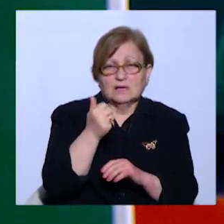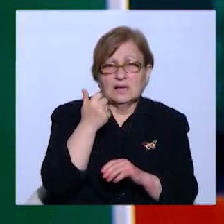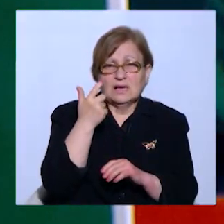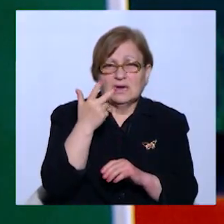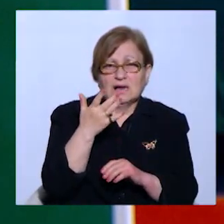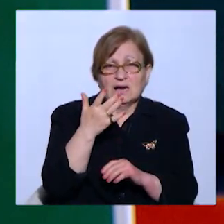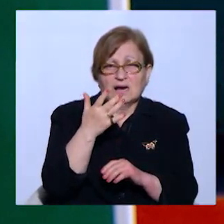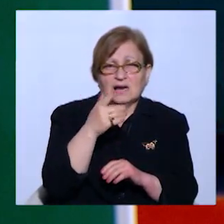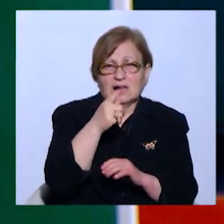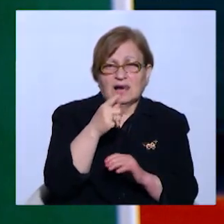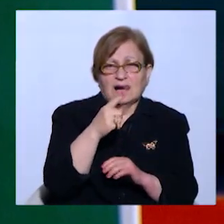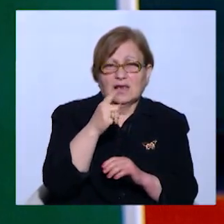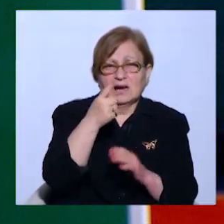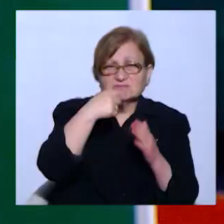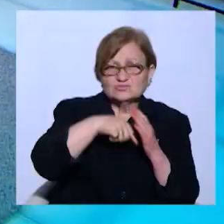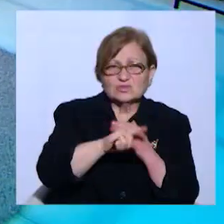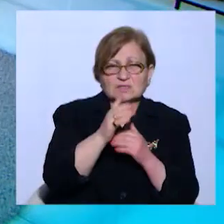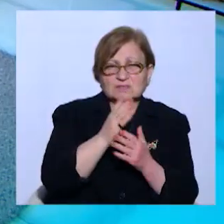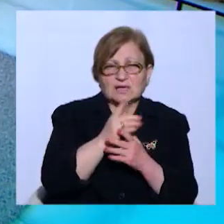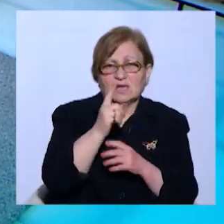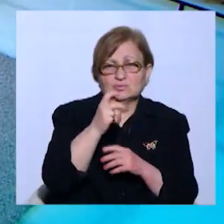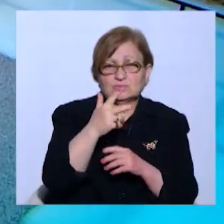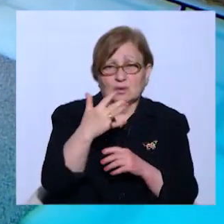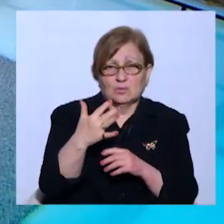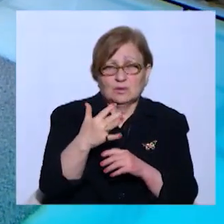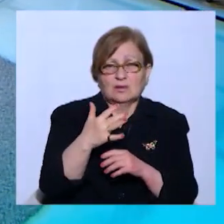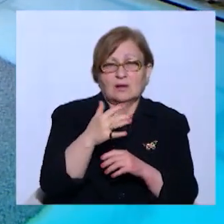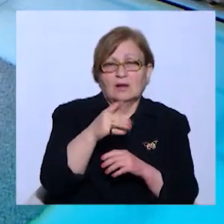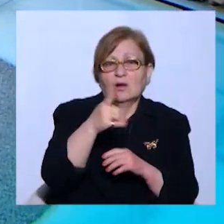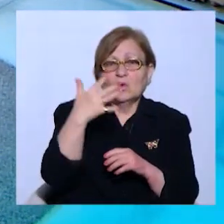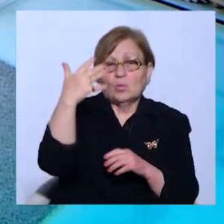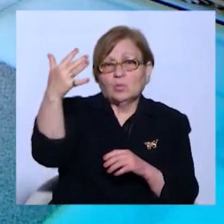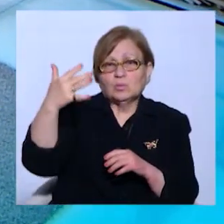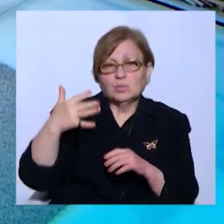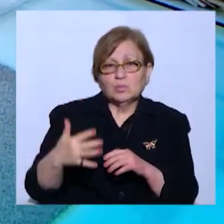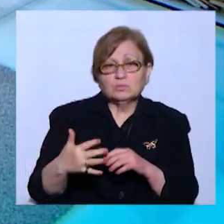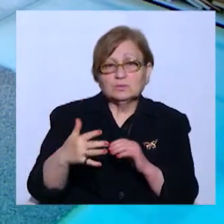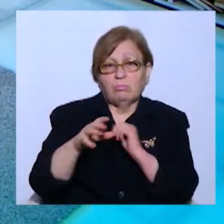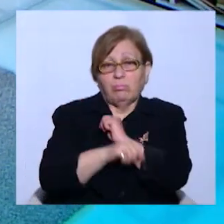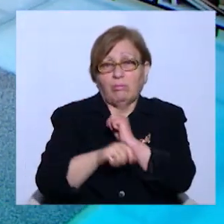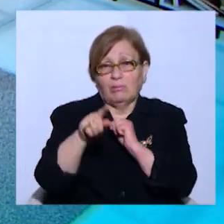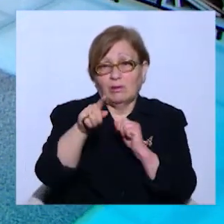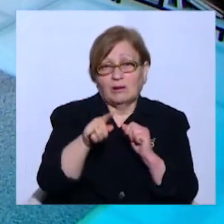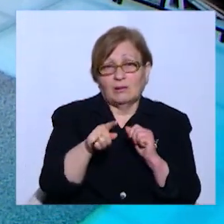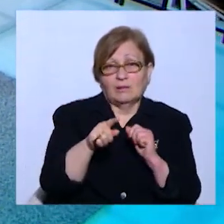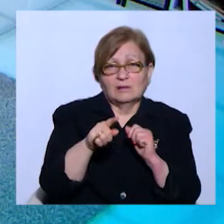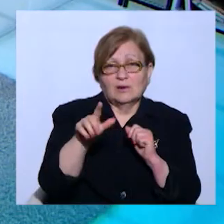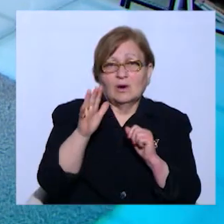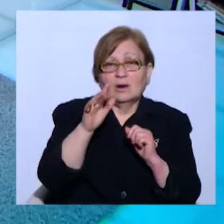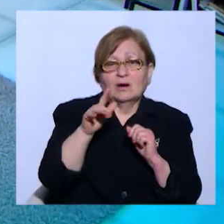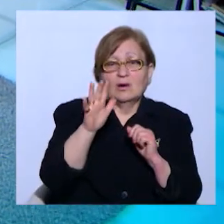რამდენჯერ 25-ის ჯერადი არის 125 და ხვდები მარტო რადგან 5-ით დამთავრდა 5-ზე გაიყოფა, დაწერ ამას რომ ეს არის